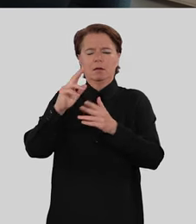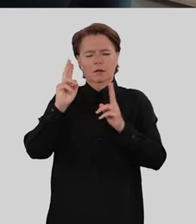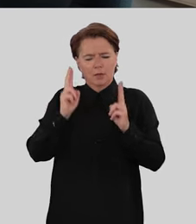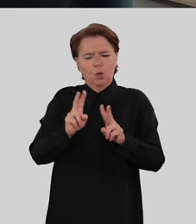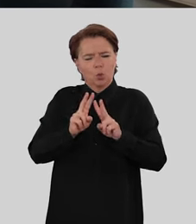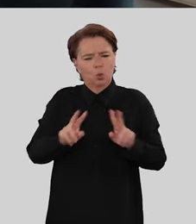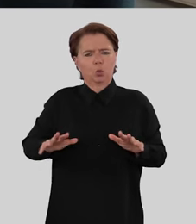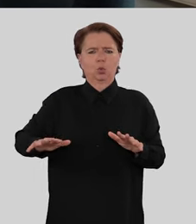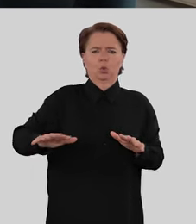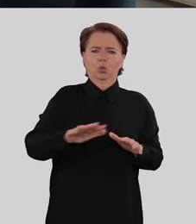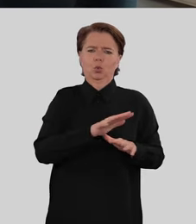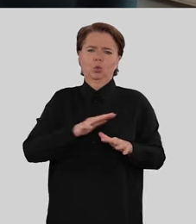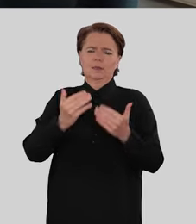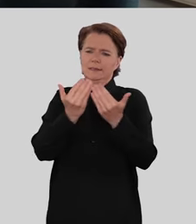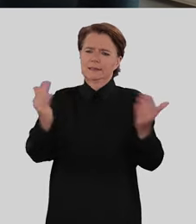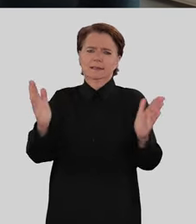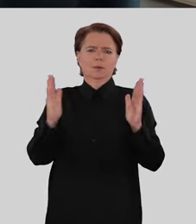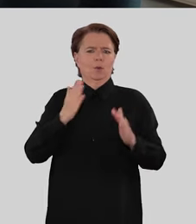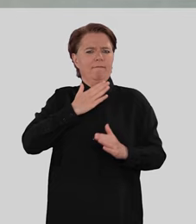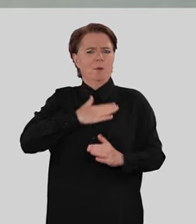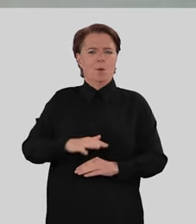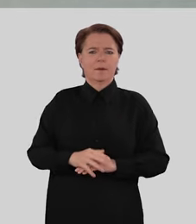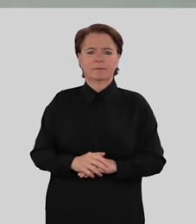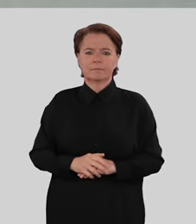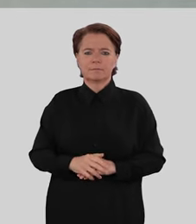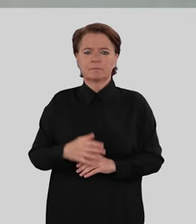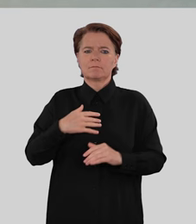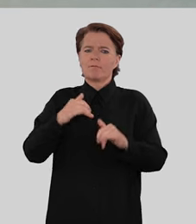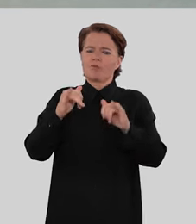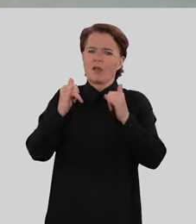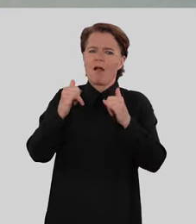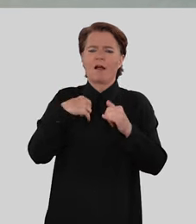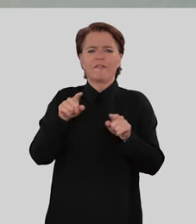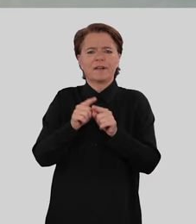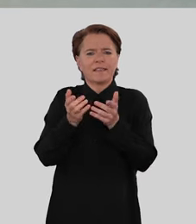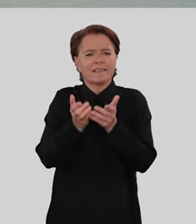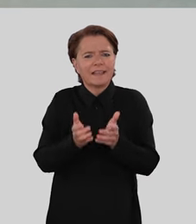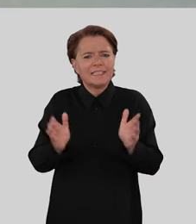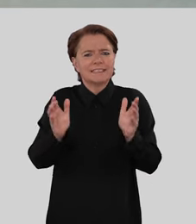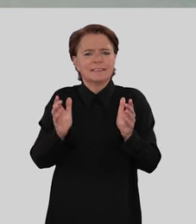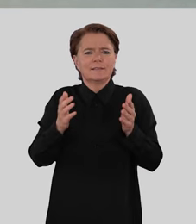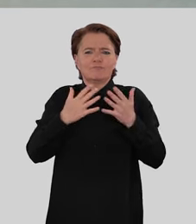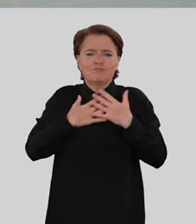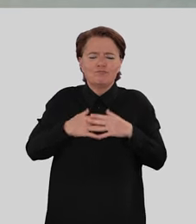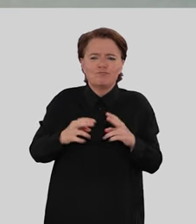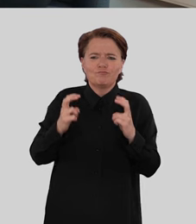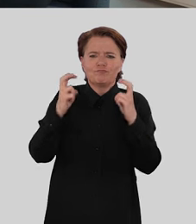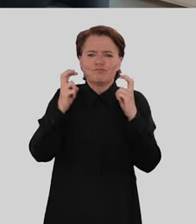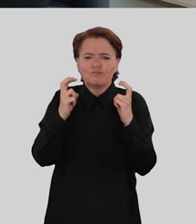Also ein Ruhepol. Ja, so eine Art Nest,